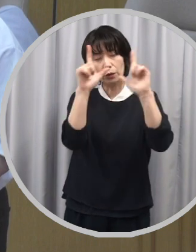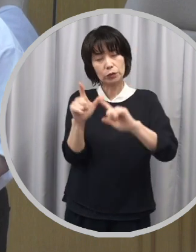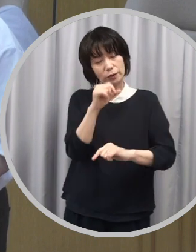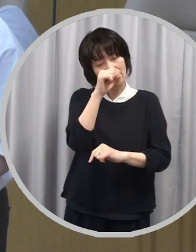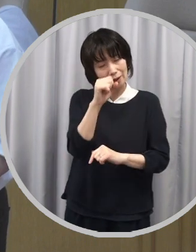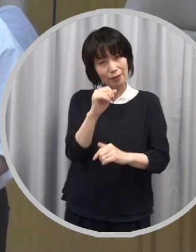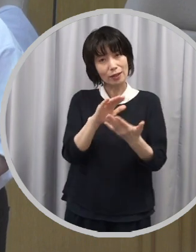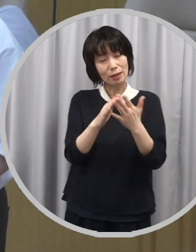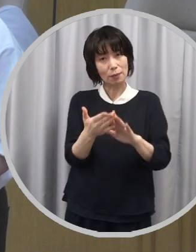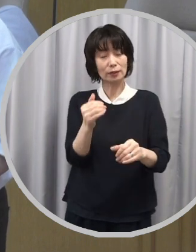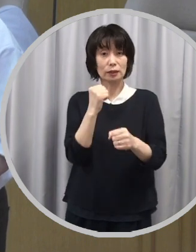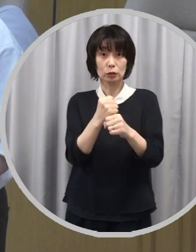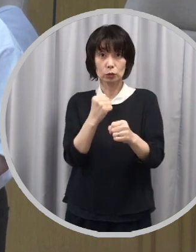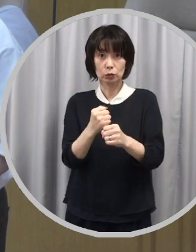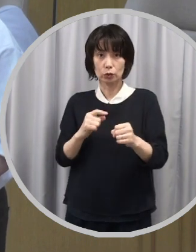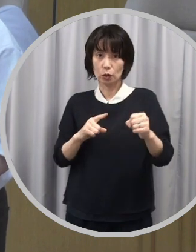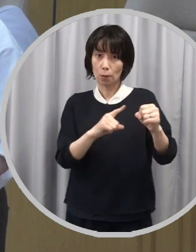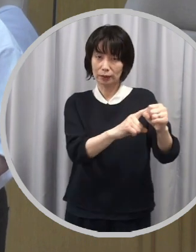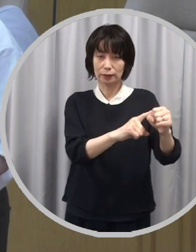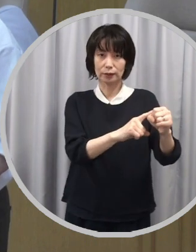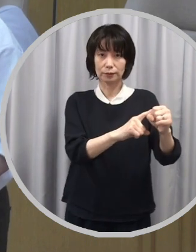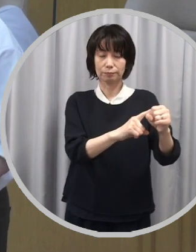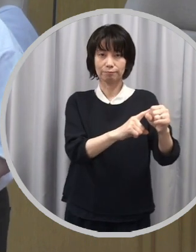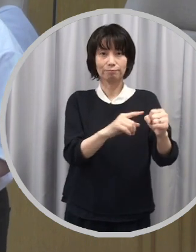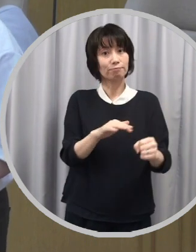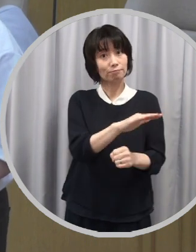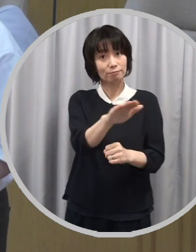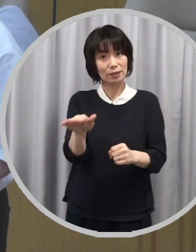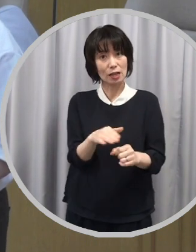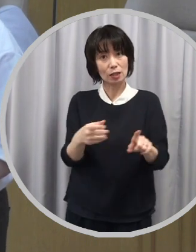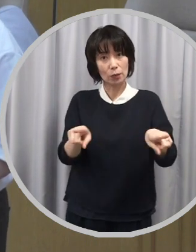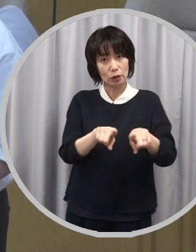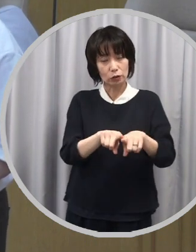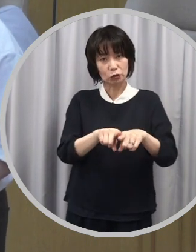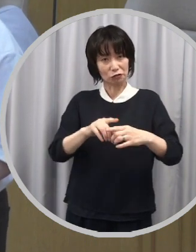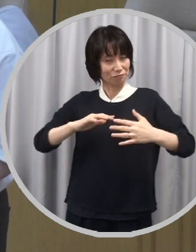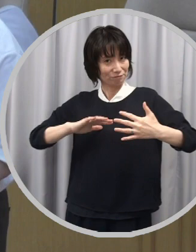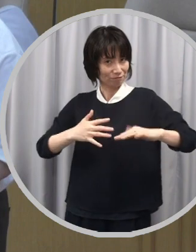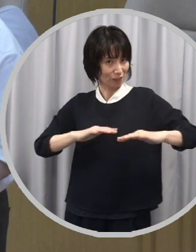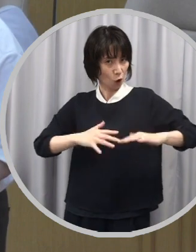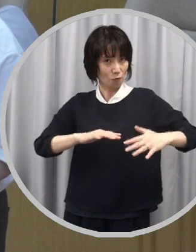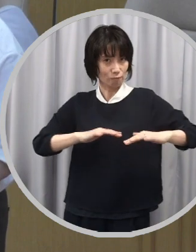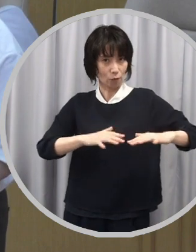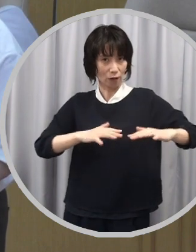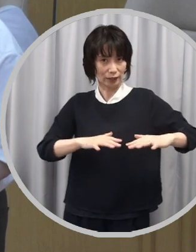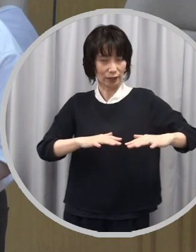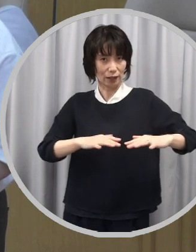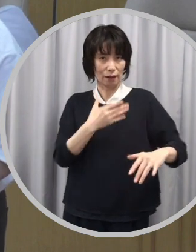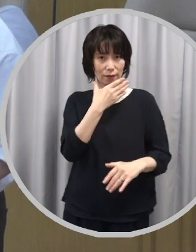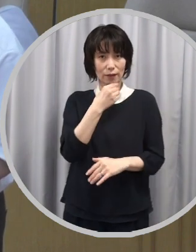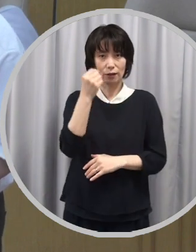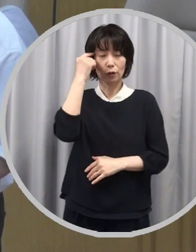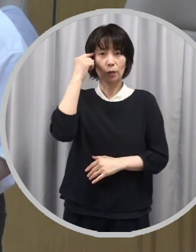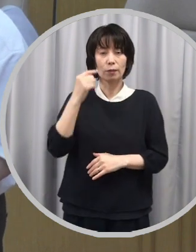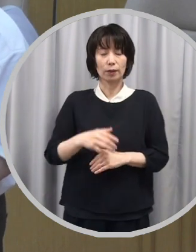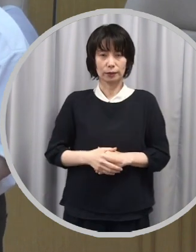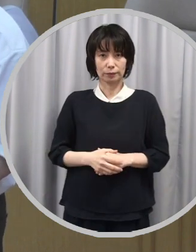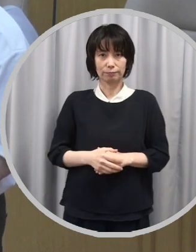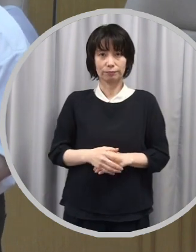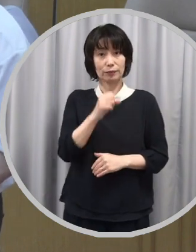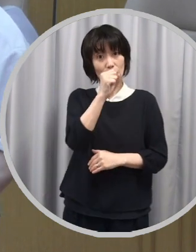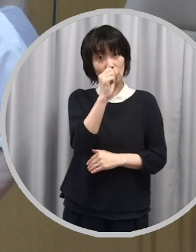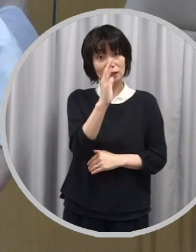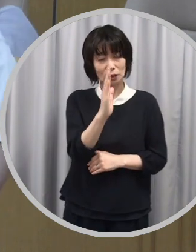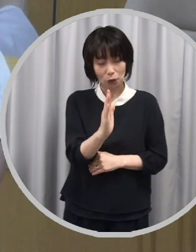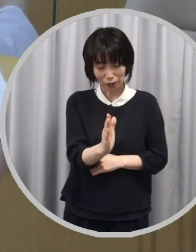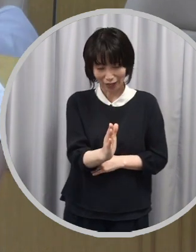った石狩の町づくりを目指し、皆様と共に大いに議論を重ねてまいりたいと考えております。どうぞよろ